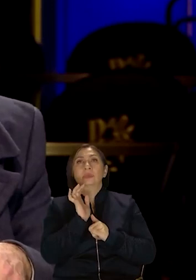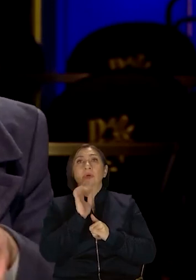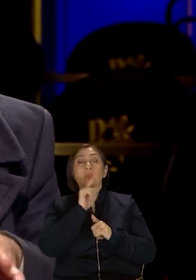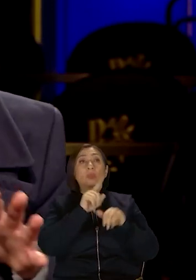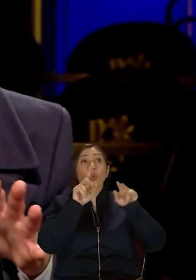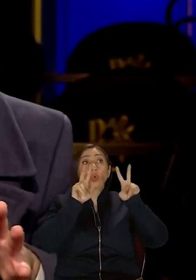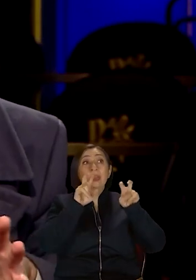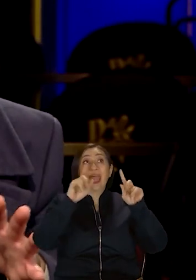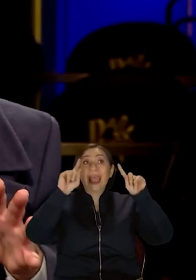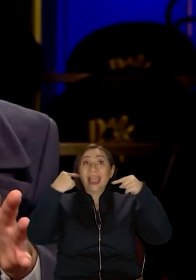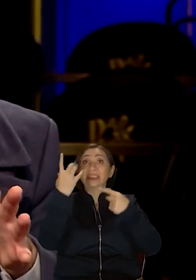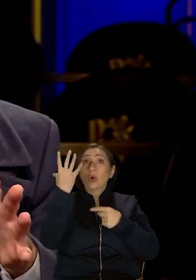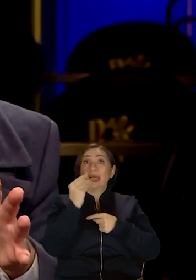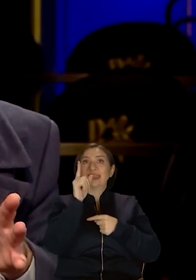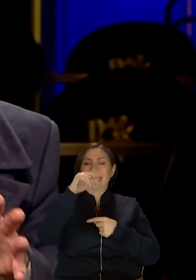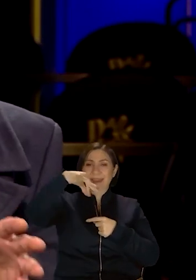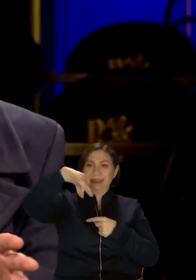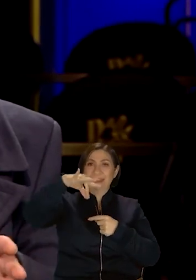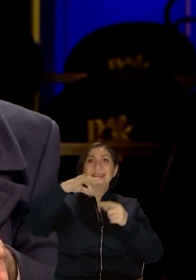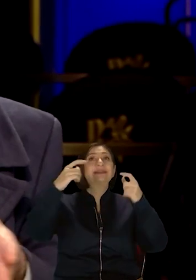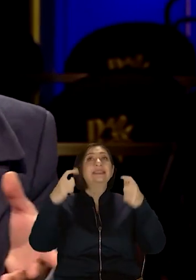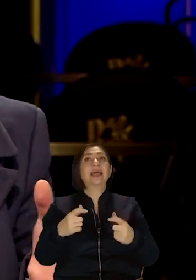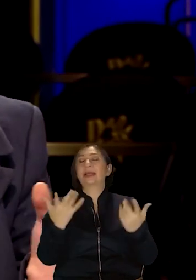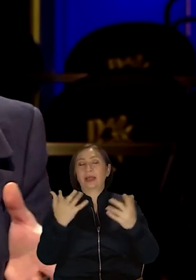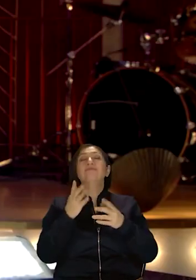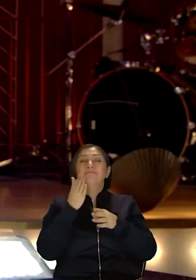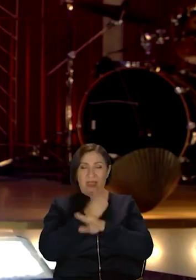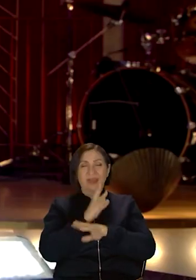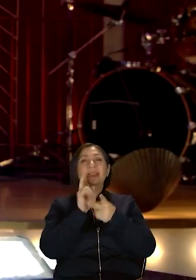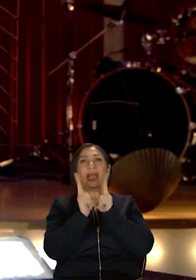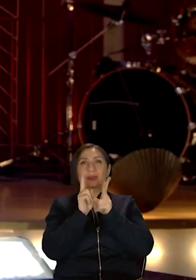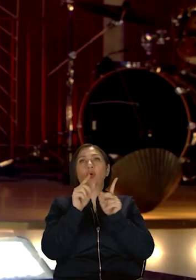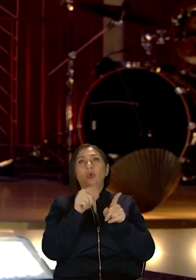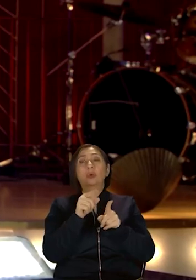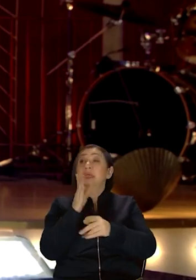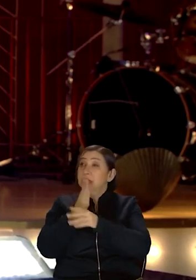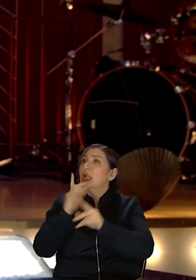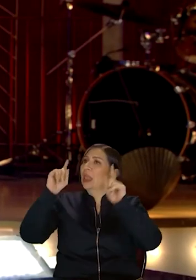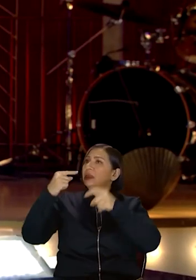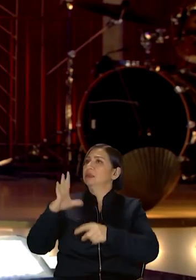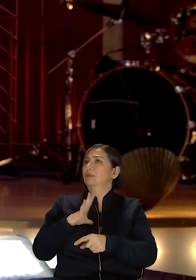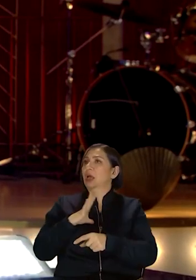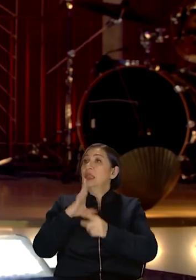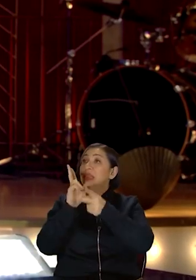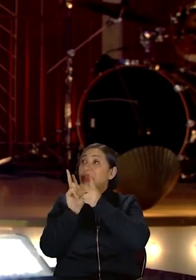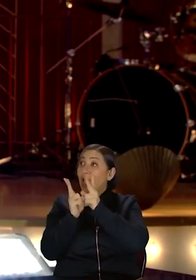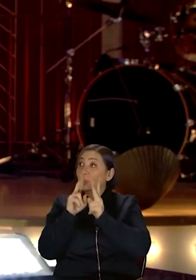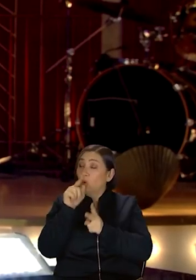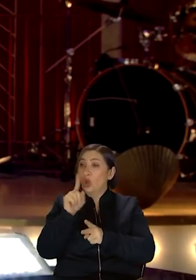Bu konuda bence yetkisi olan tek mecra, evet, tiyatro. Kesinlikle yetkisi var. Çünkü bir de